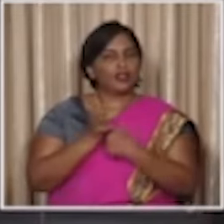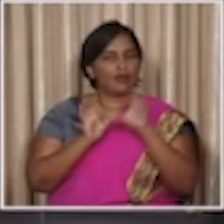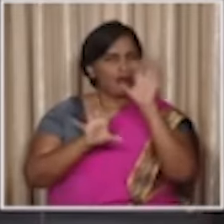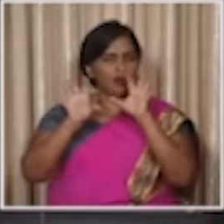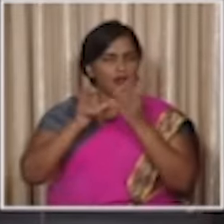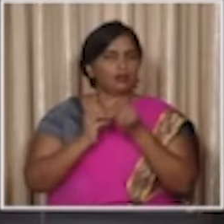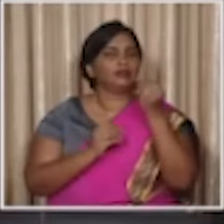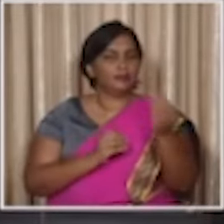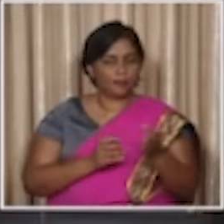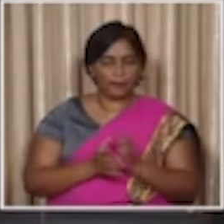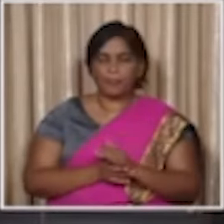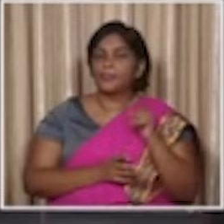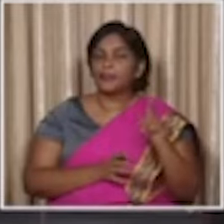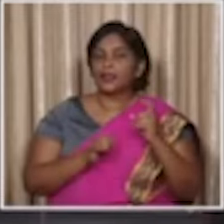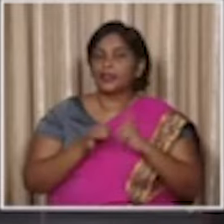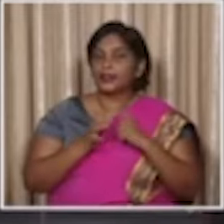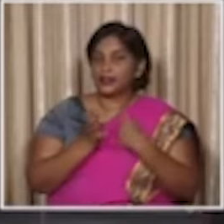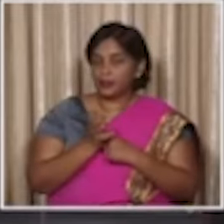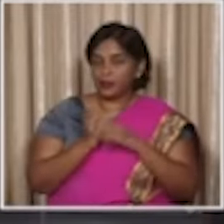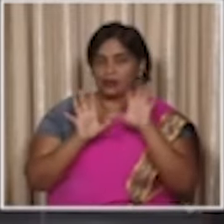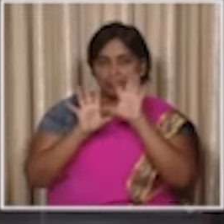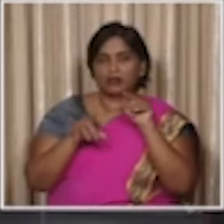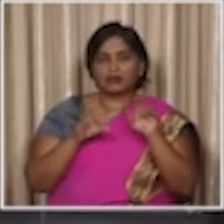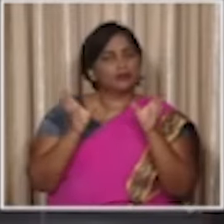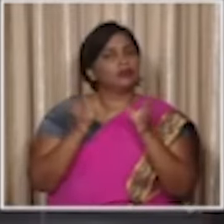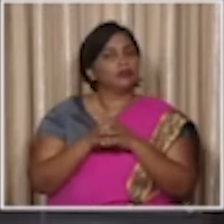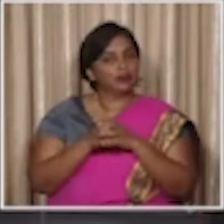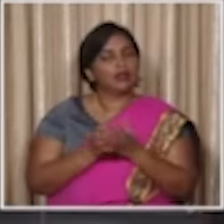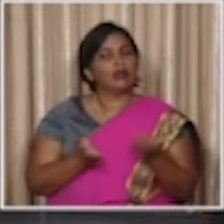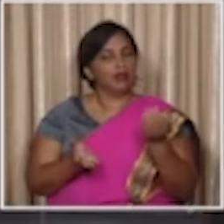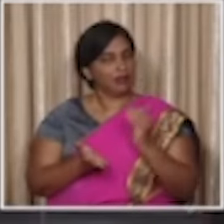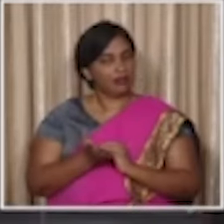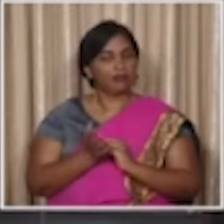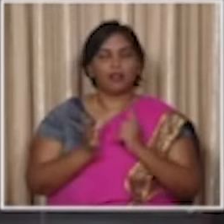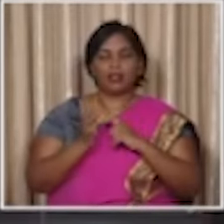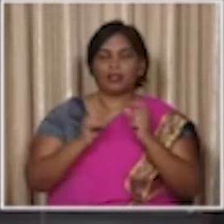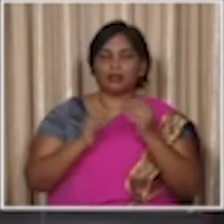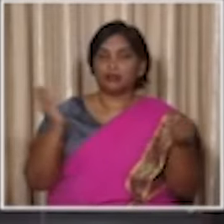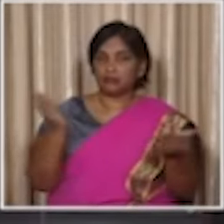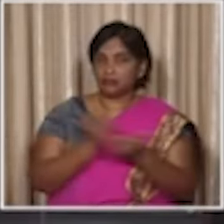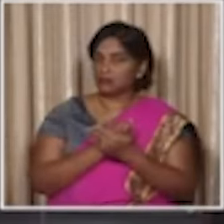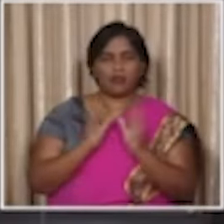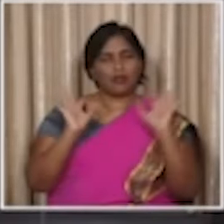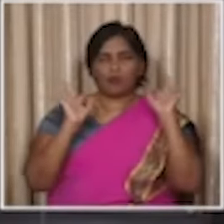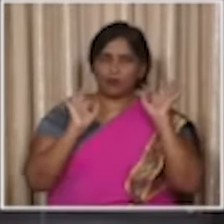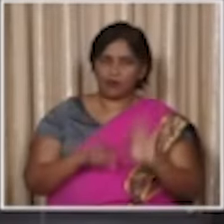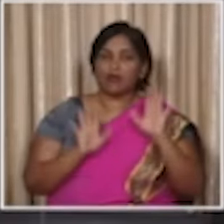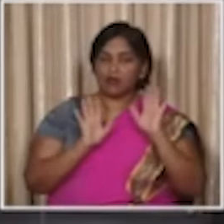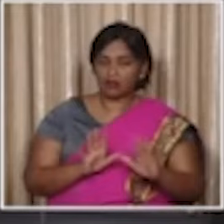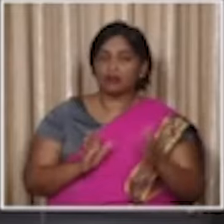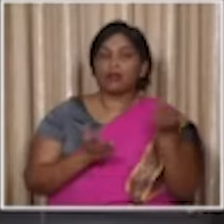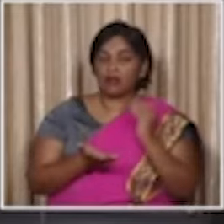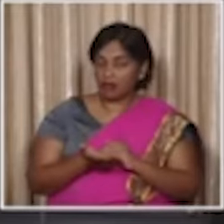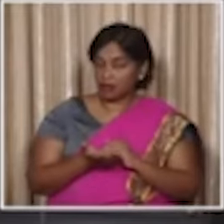තියෙනවා. එතකොට ඒ QR කේතය තියෙන කණ්ඩායම නැවත ඉල්ලුම් කිරීමක් අවශ්‍ය වෙන්නේ නැහැ. නමුත් ඒ අයට ඉල්ලුම්